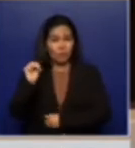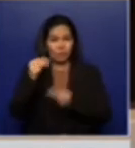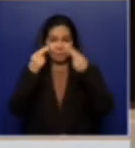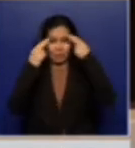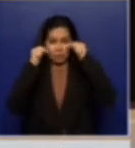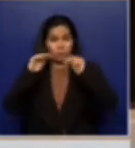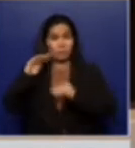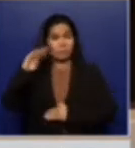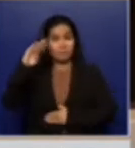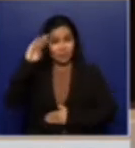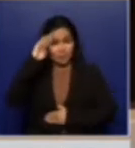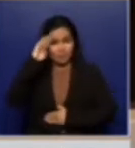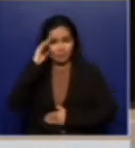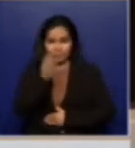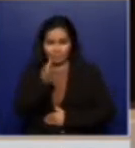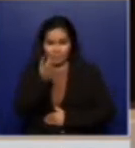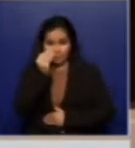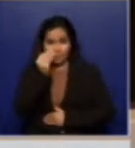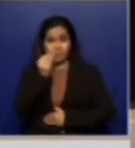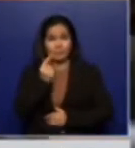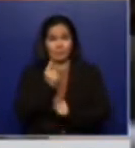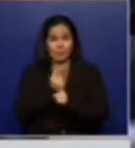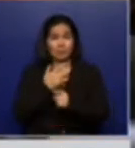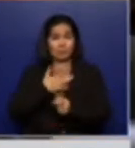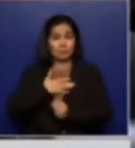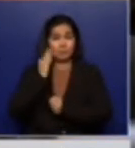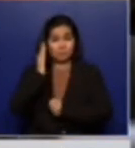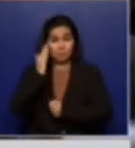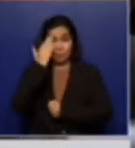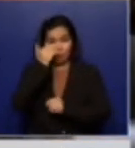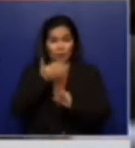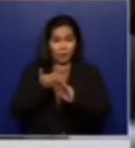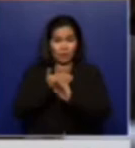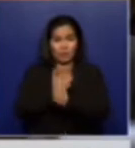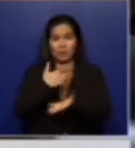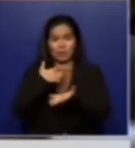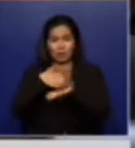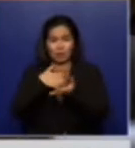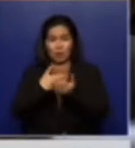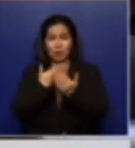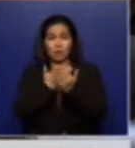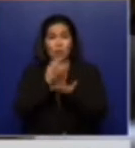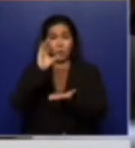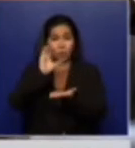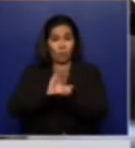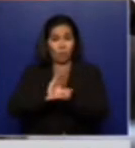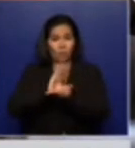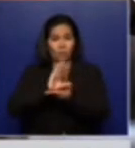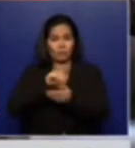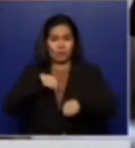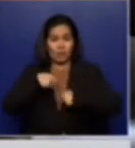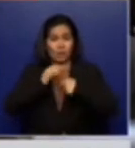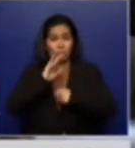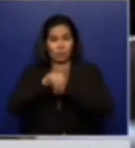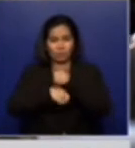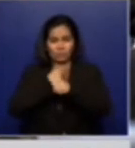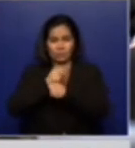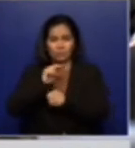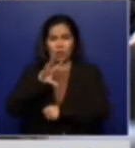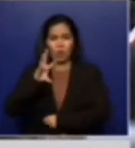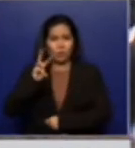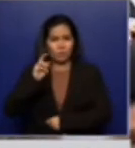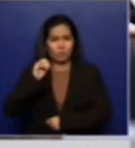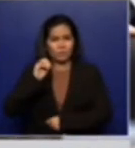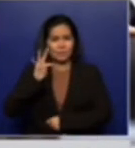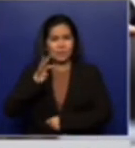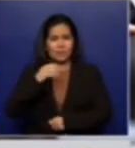ายกรัฐมนตรีซึ่งนำเสนองบประมาณปี2564ปีนี้มาอาจจะช้าเล็กน้